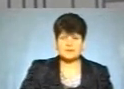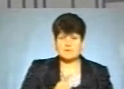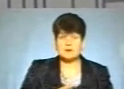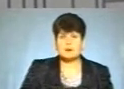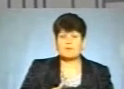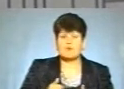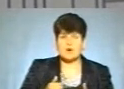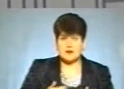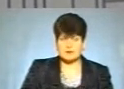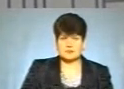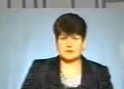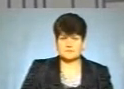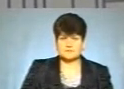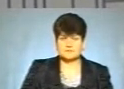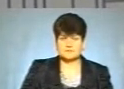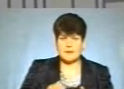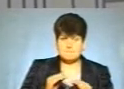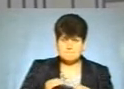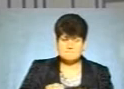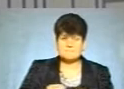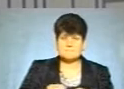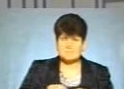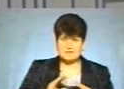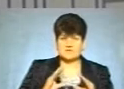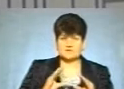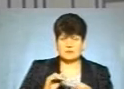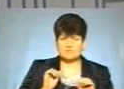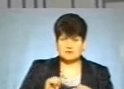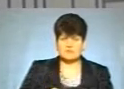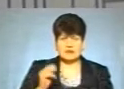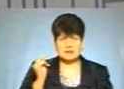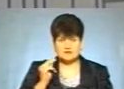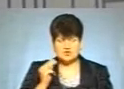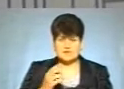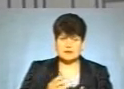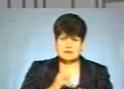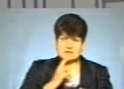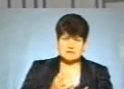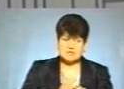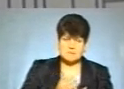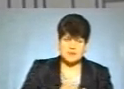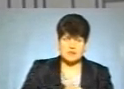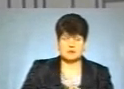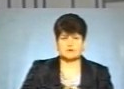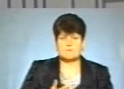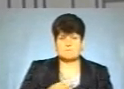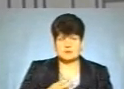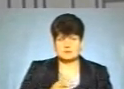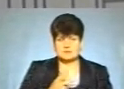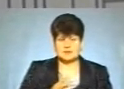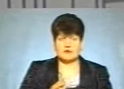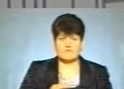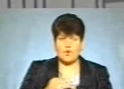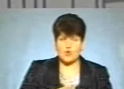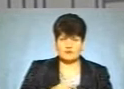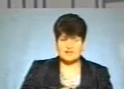радила насправді підвищувати можливості і для навчання, і для заробітної плати, достойної білої заробітної плати в конвертах.